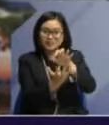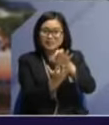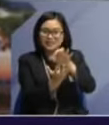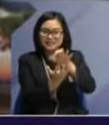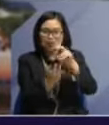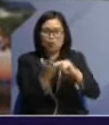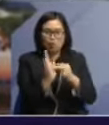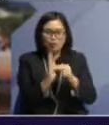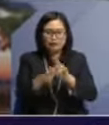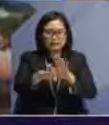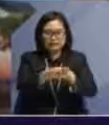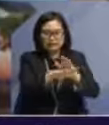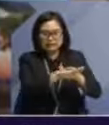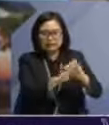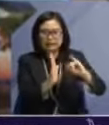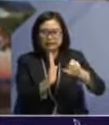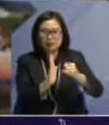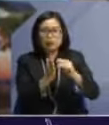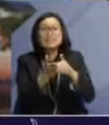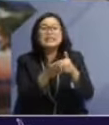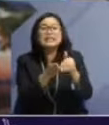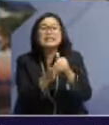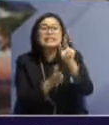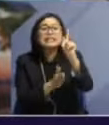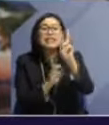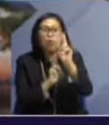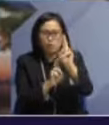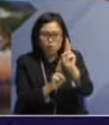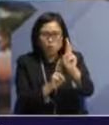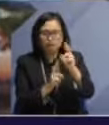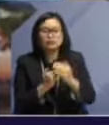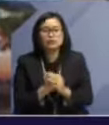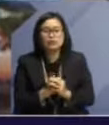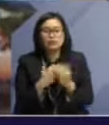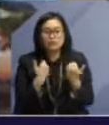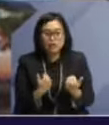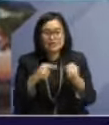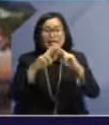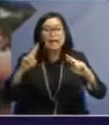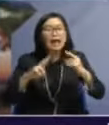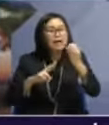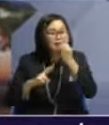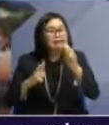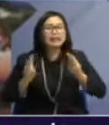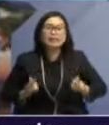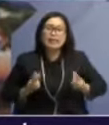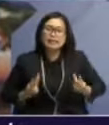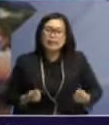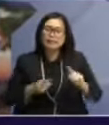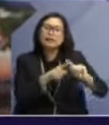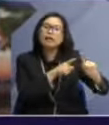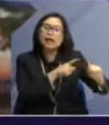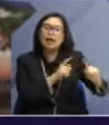พื้นที่เฝ้าระวังหรือว่าพื้นที่สีเขียวโดยมีมาตรการผ่อนคลายให้ร้านอาหารสถานบันเทิงผับบ